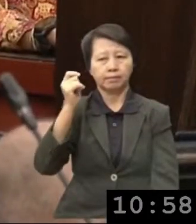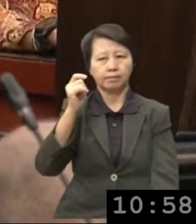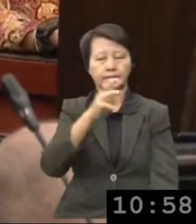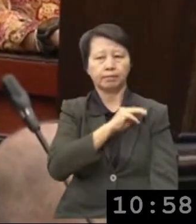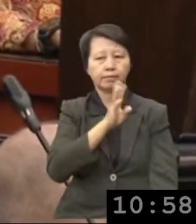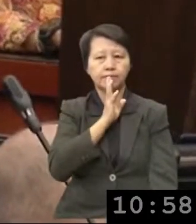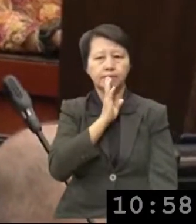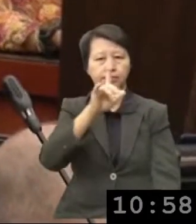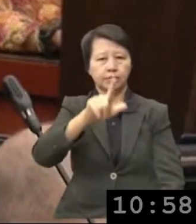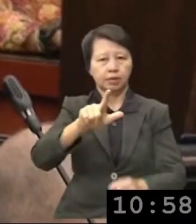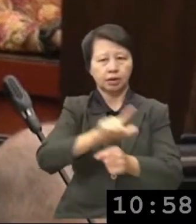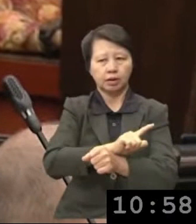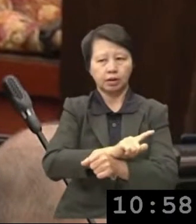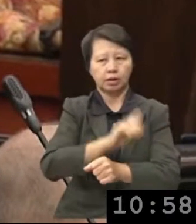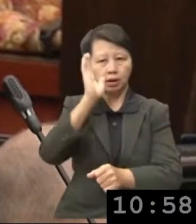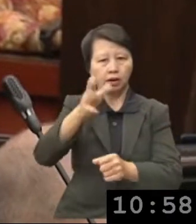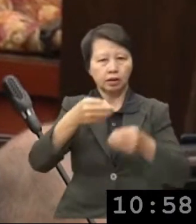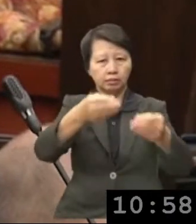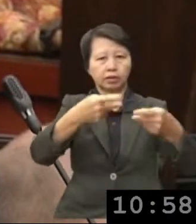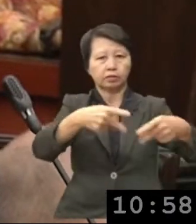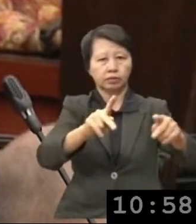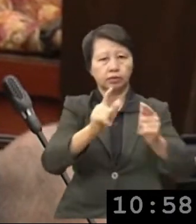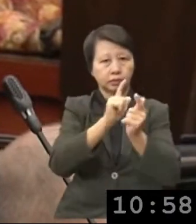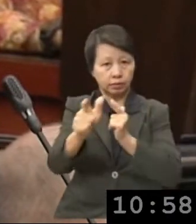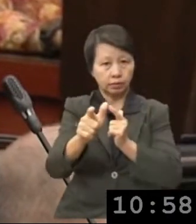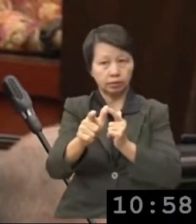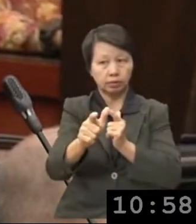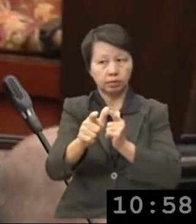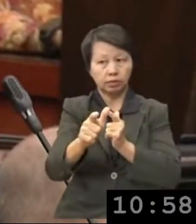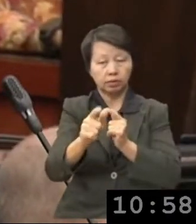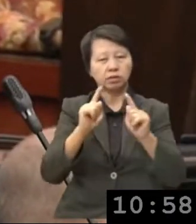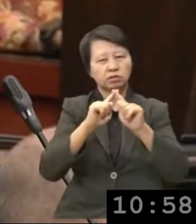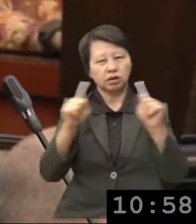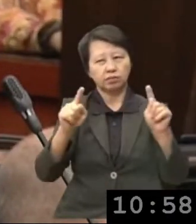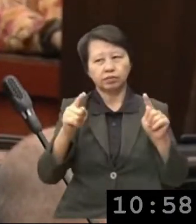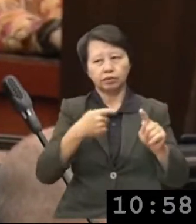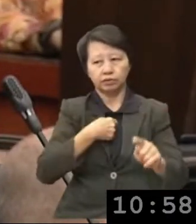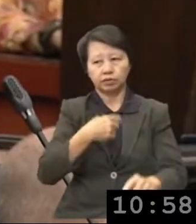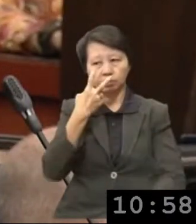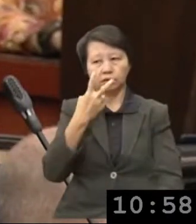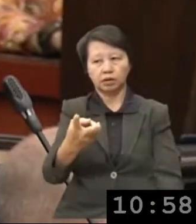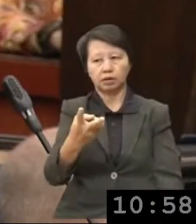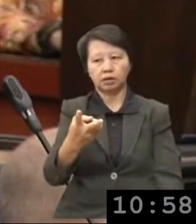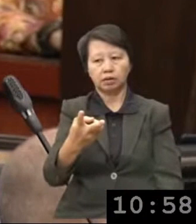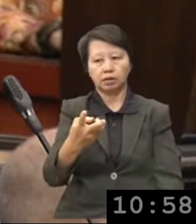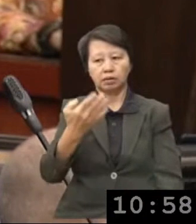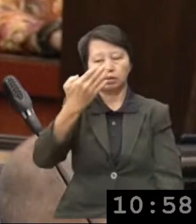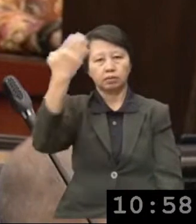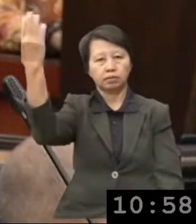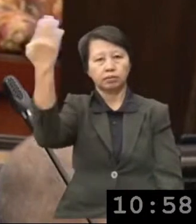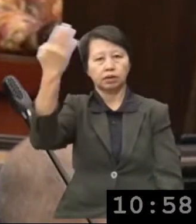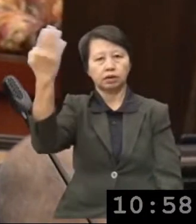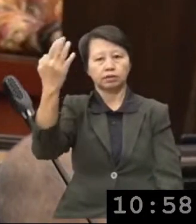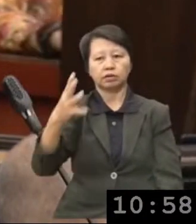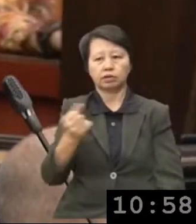yang lengkap akan diberi peluang untuk kelulusan tapi memang saya nampak pada kebiasaannya ia